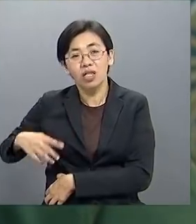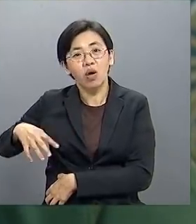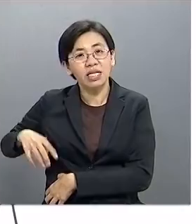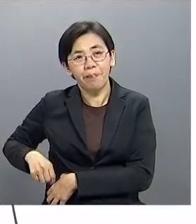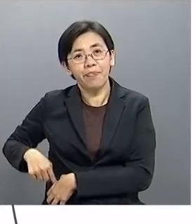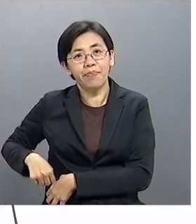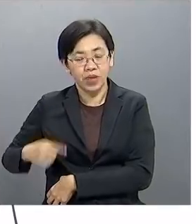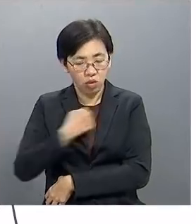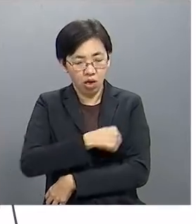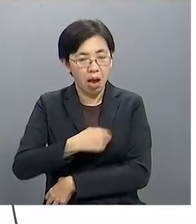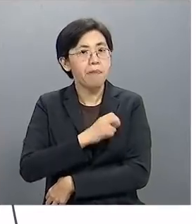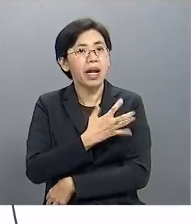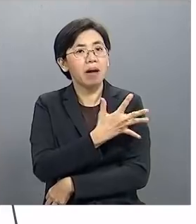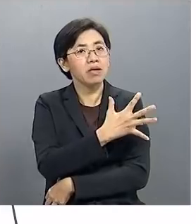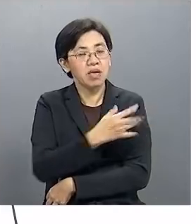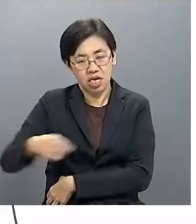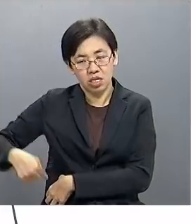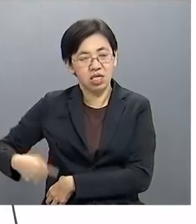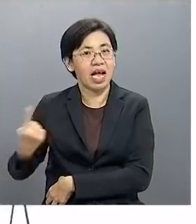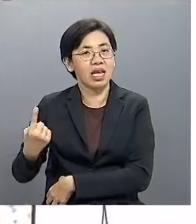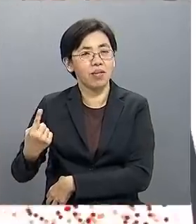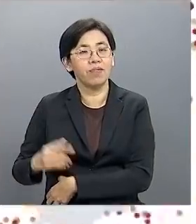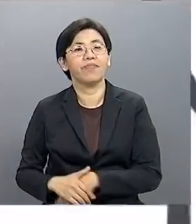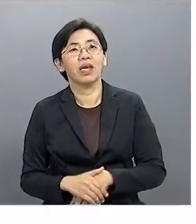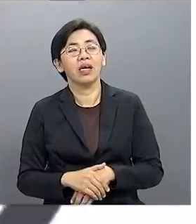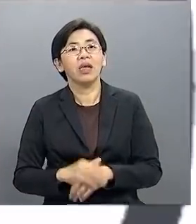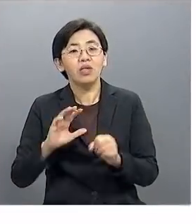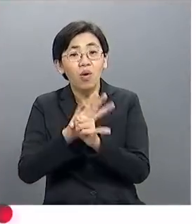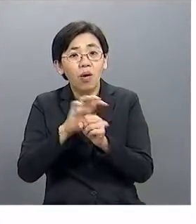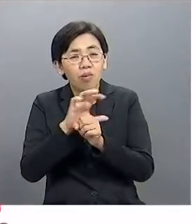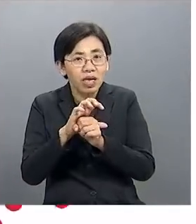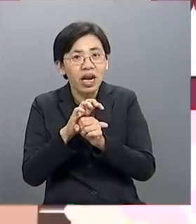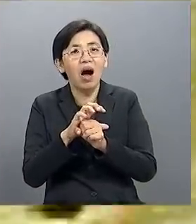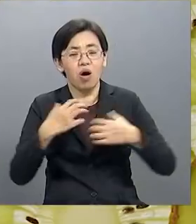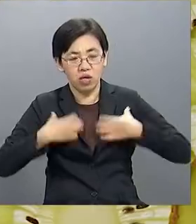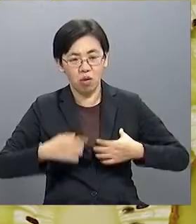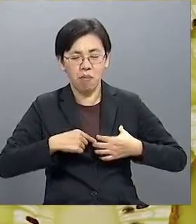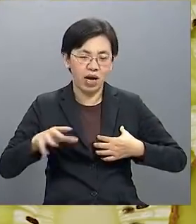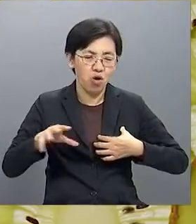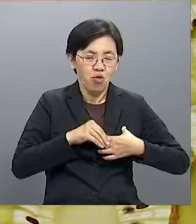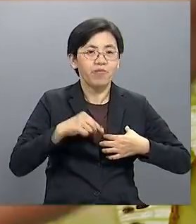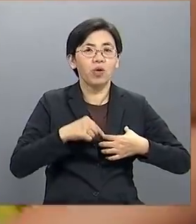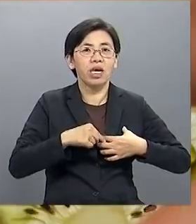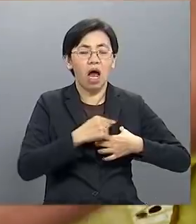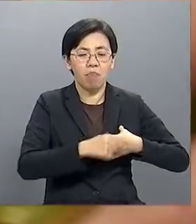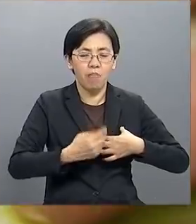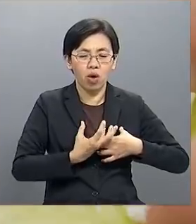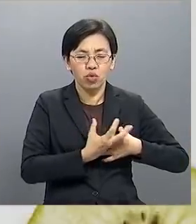ปอดอักเสบแต่ไวรัสโควิดเนี่ยก็ทำให้เกิดการอักเสบที่ปอดเพราะมีตัวรับที่ปอด